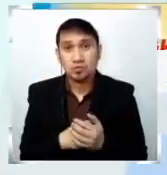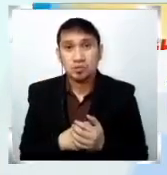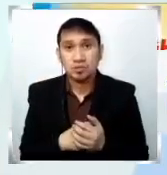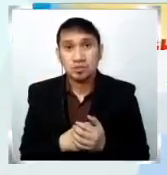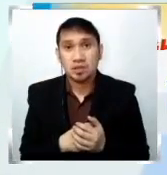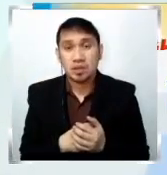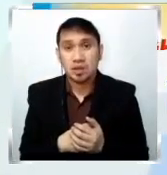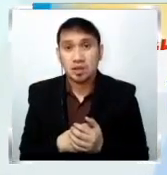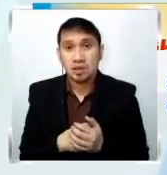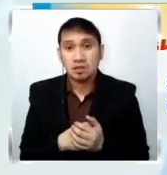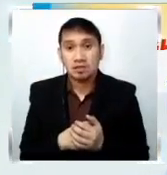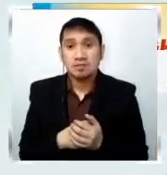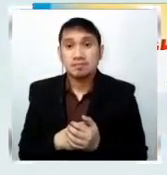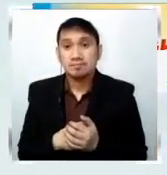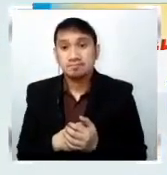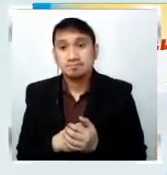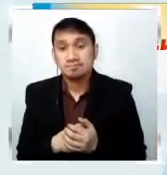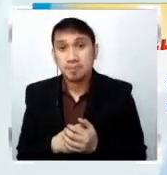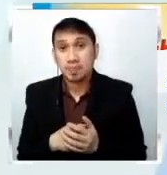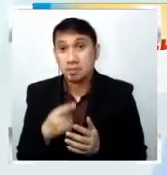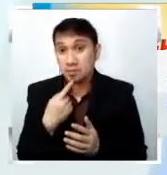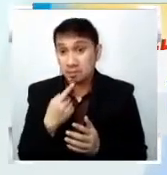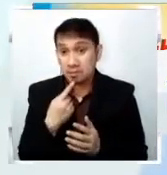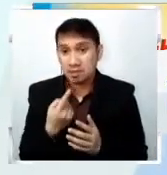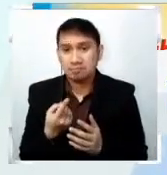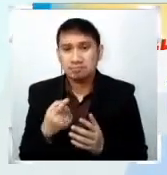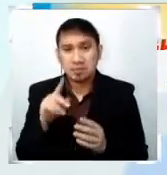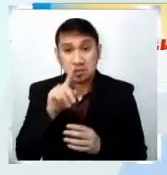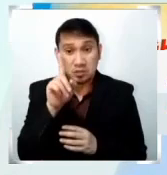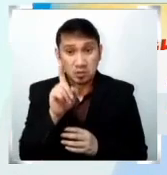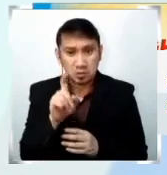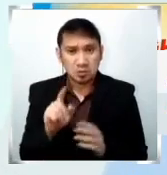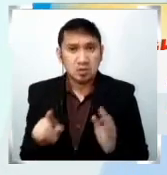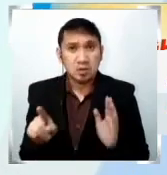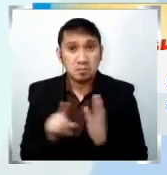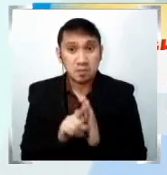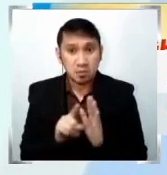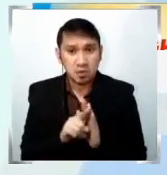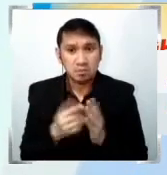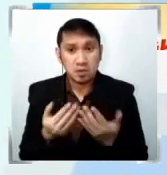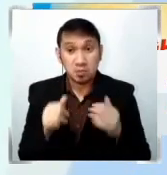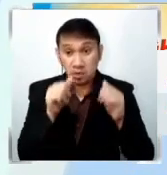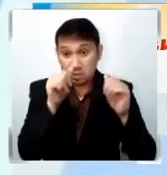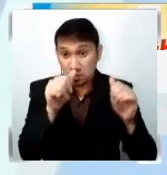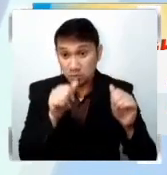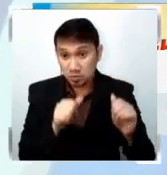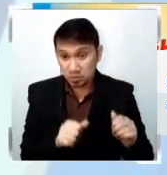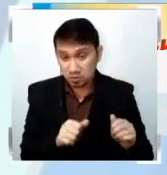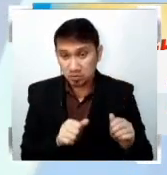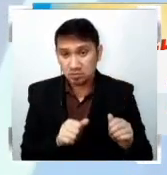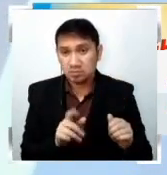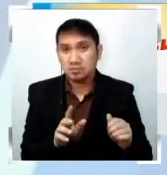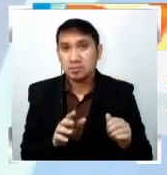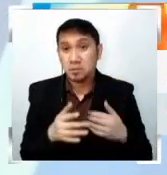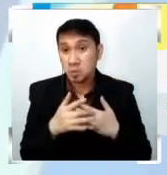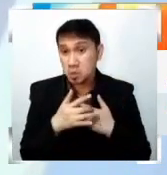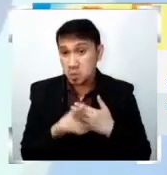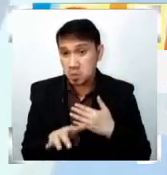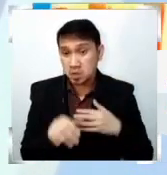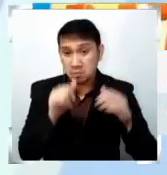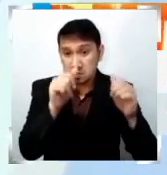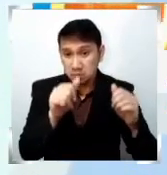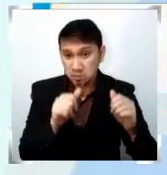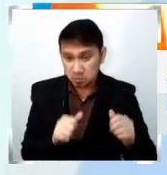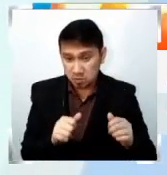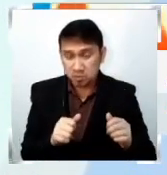tinatanong, di ba bawal yung mga poster na yan, tsaka sa EDSA, yes.